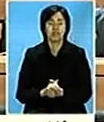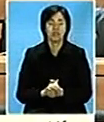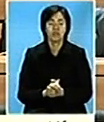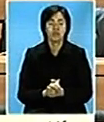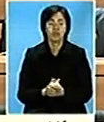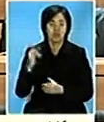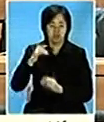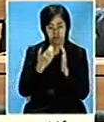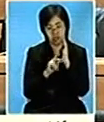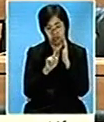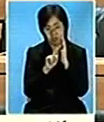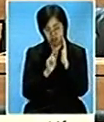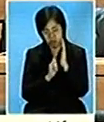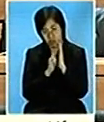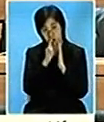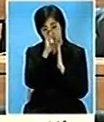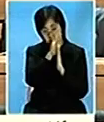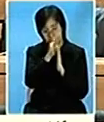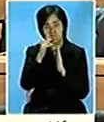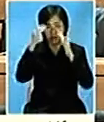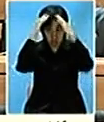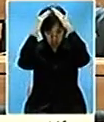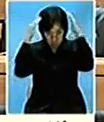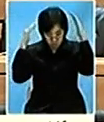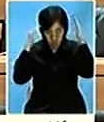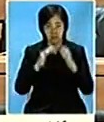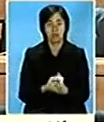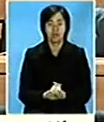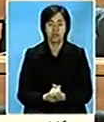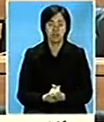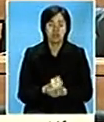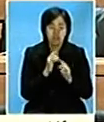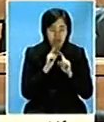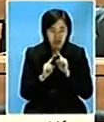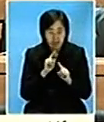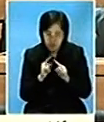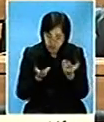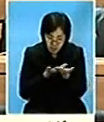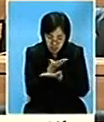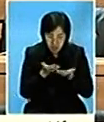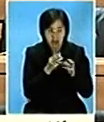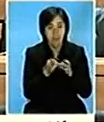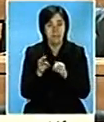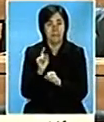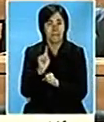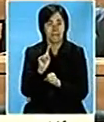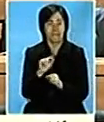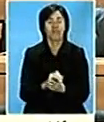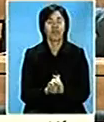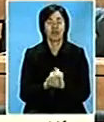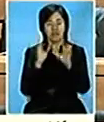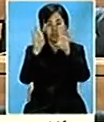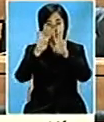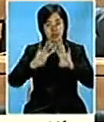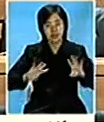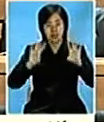างขอนแก่นไปฮานอยซึ่งจะทำอย่างไรครับสามารถทำให้ภูมิภาคอาเซียนโดยเฉพา